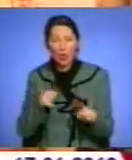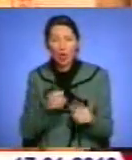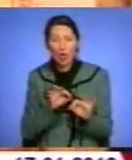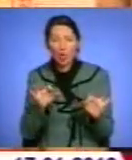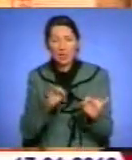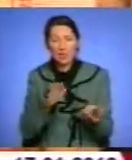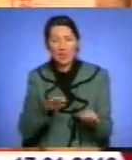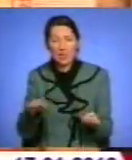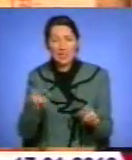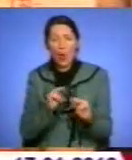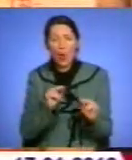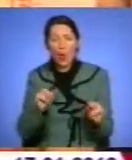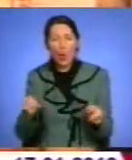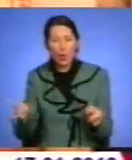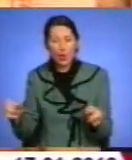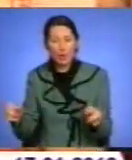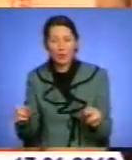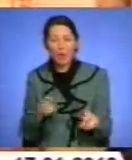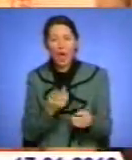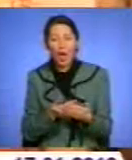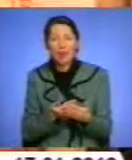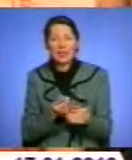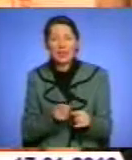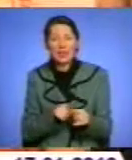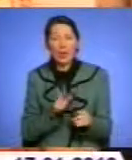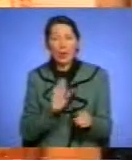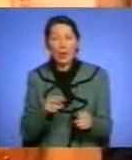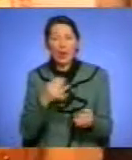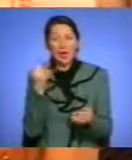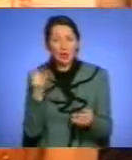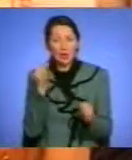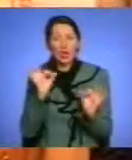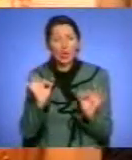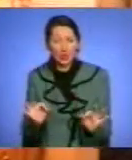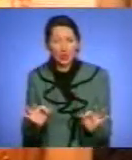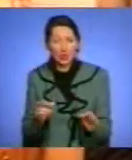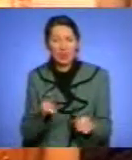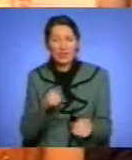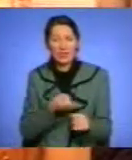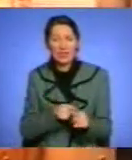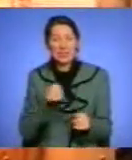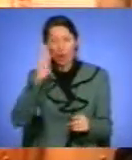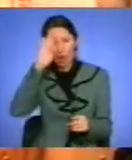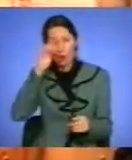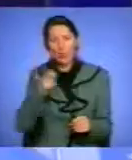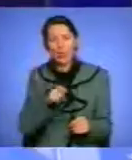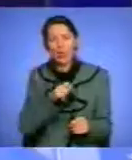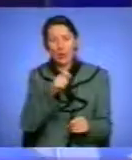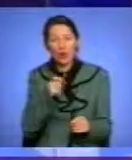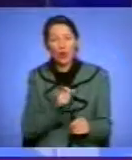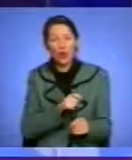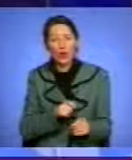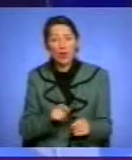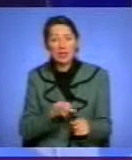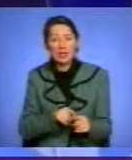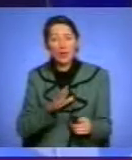чи учням, які приходять до нас в музей, ось яка була історія, яка була правдива історія і як от ті хлопці воювали.